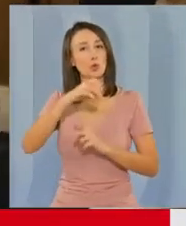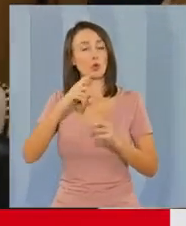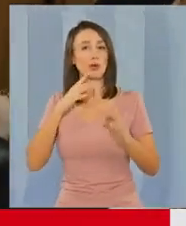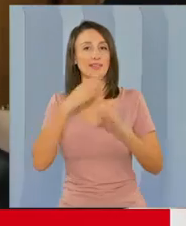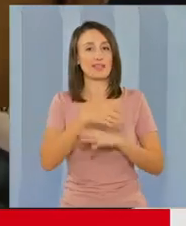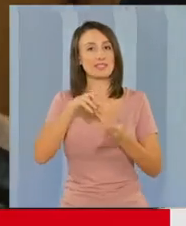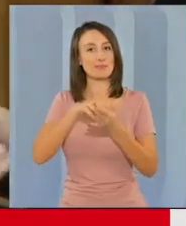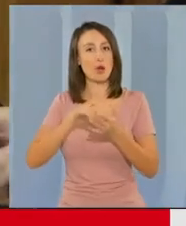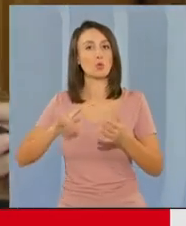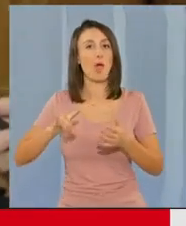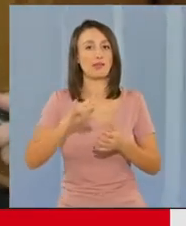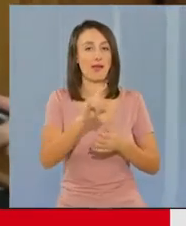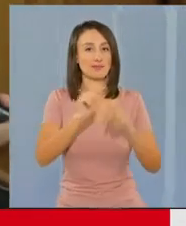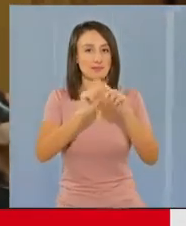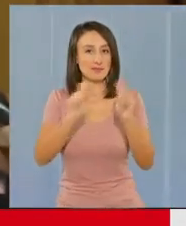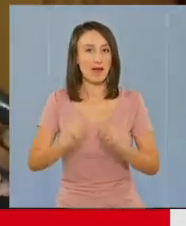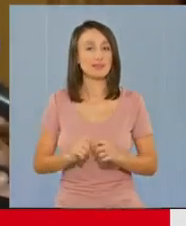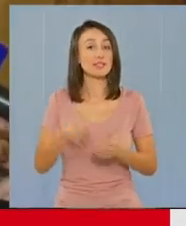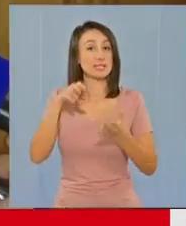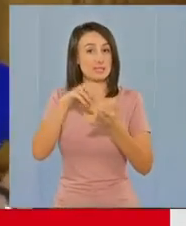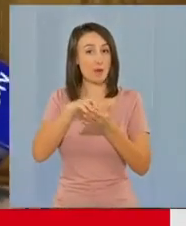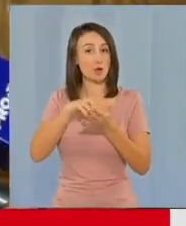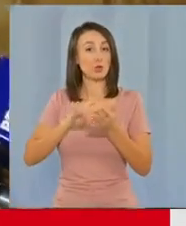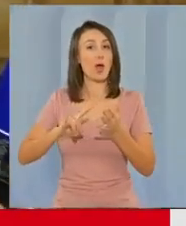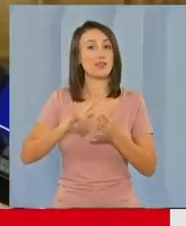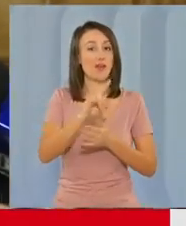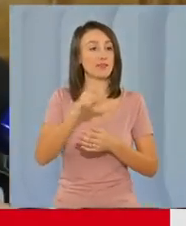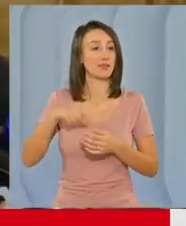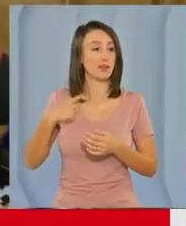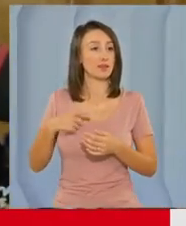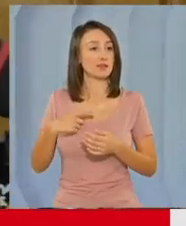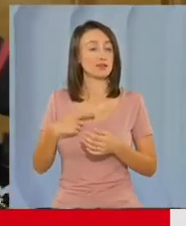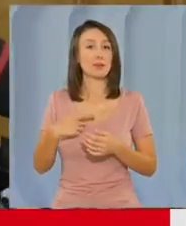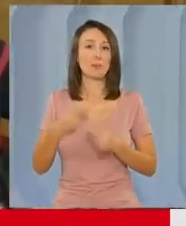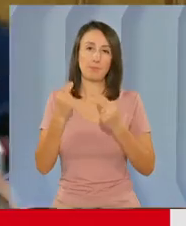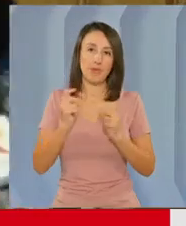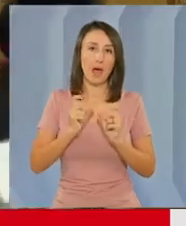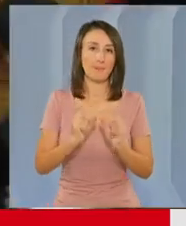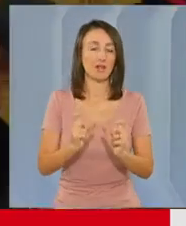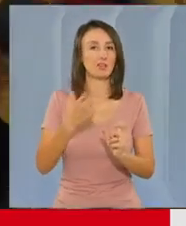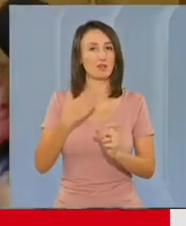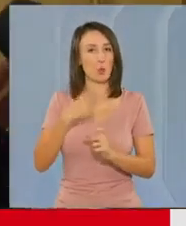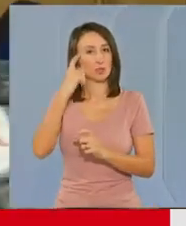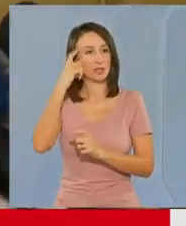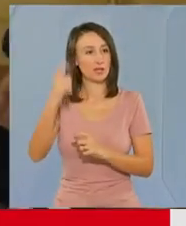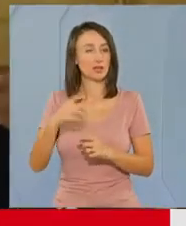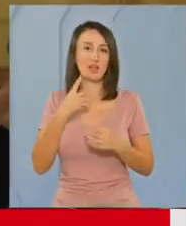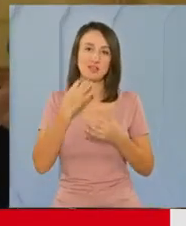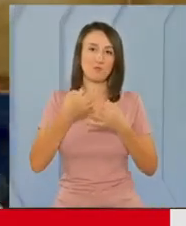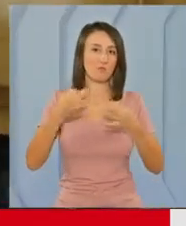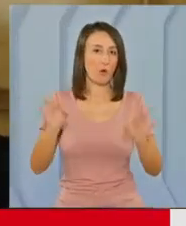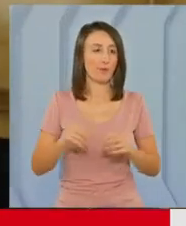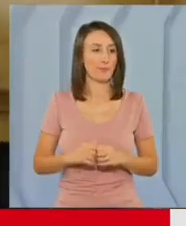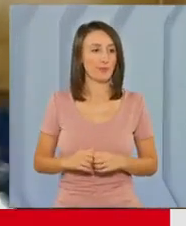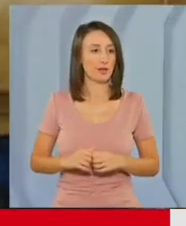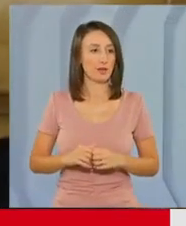în spațiul aerian al țării. Spațiul aerian al României este bine apărat. N-aș vrea să credeți... Dați-mi voie să-mi spun ideea până la